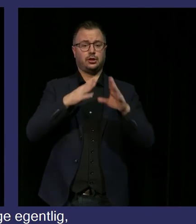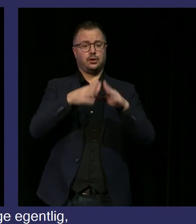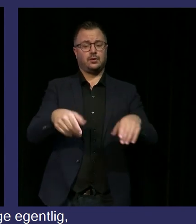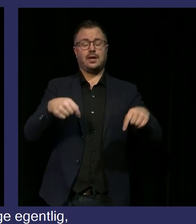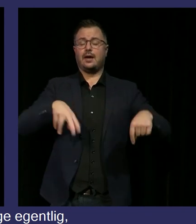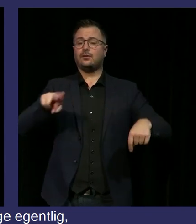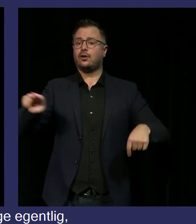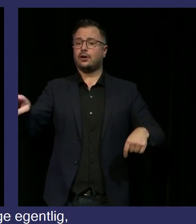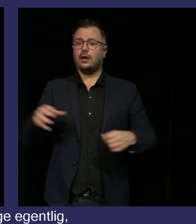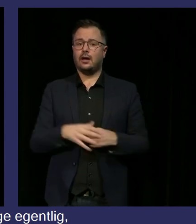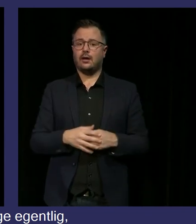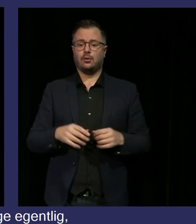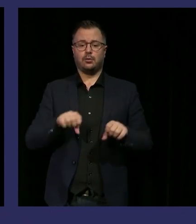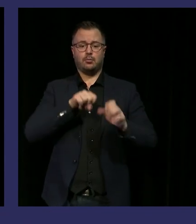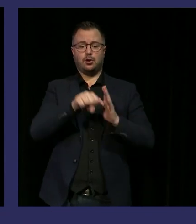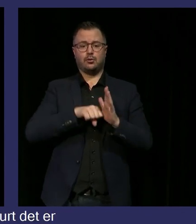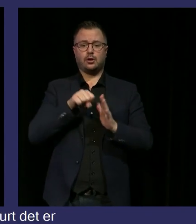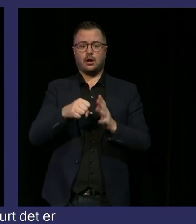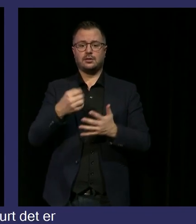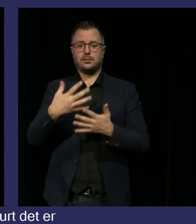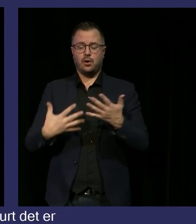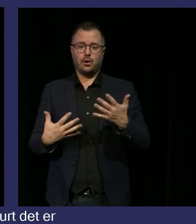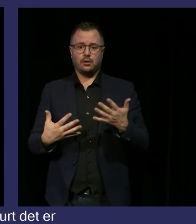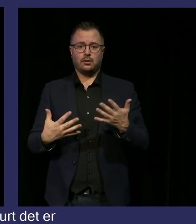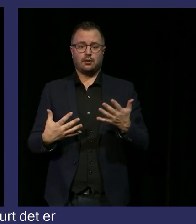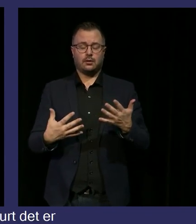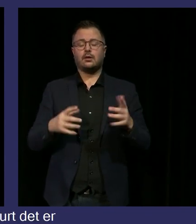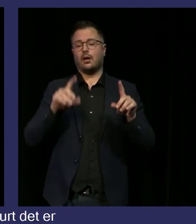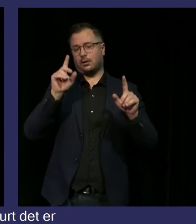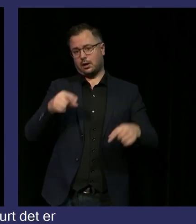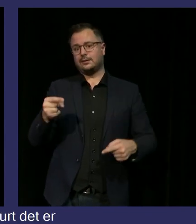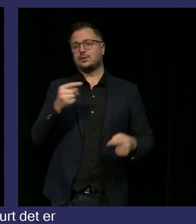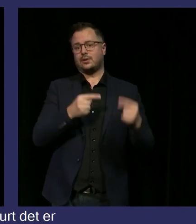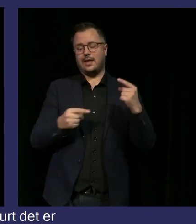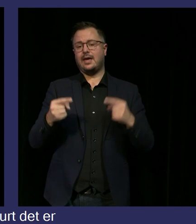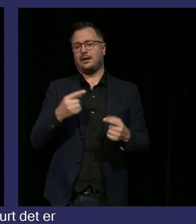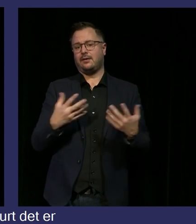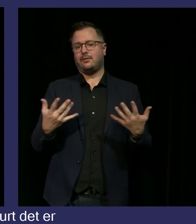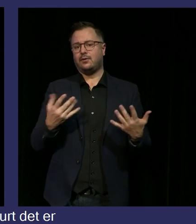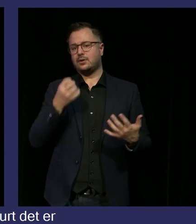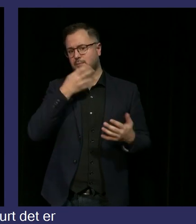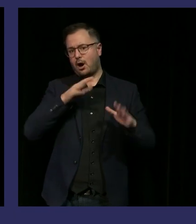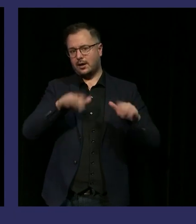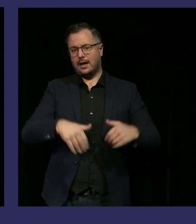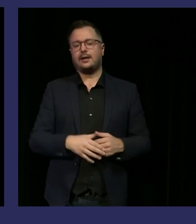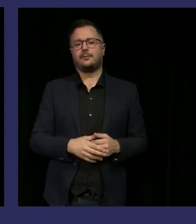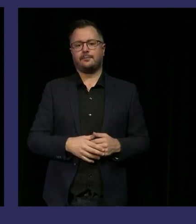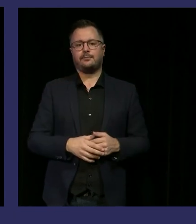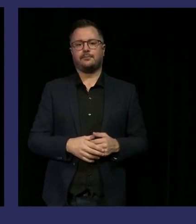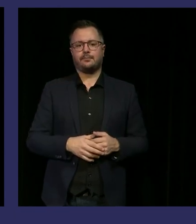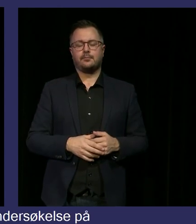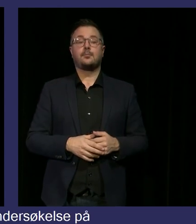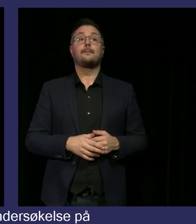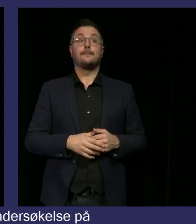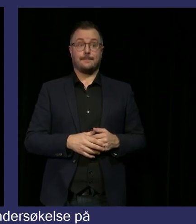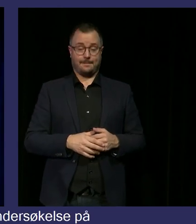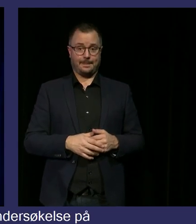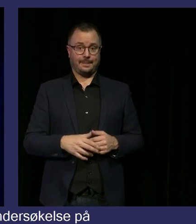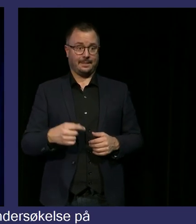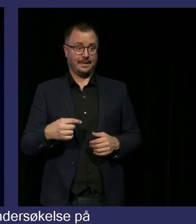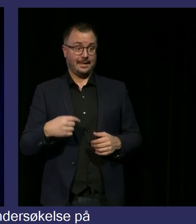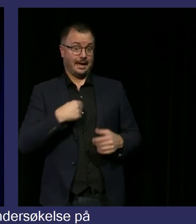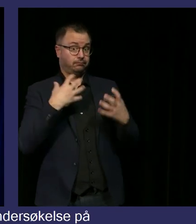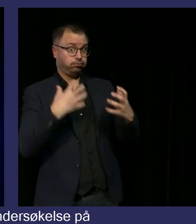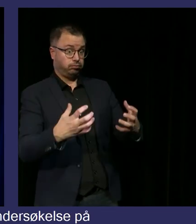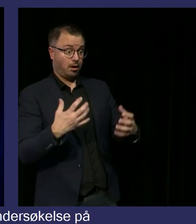på byråkratspråket lenger. Og det kan man diskutere hvor lurt det da, men det en annen debatt kanskje. Annen språkdebatt. Fordi, jeg vet ikke om dere har gjort